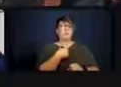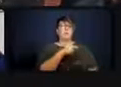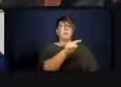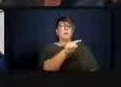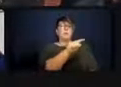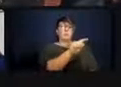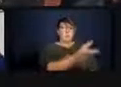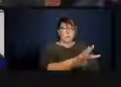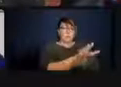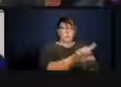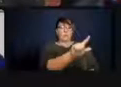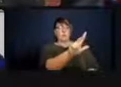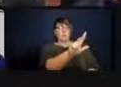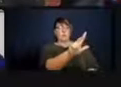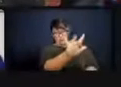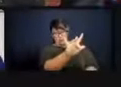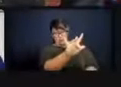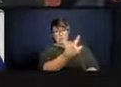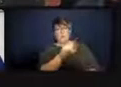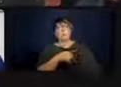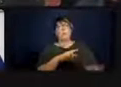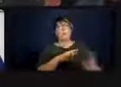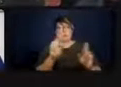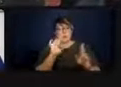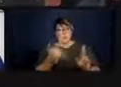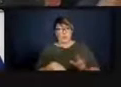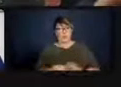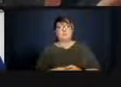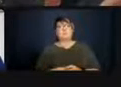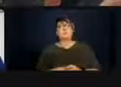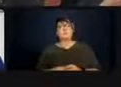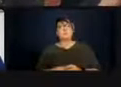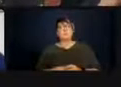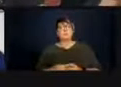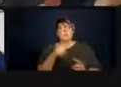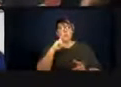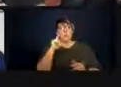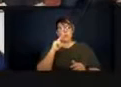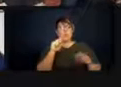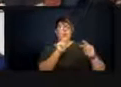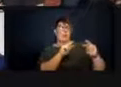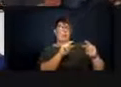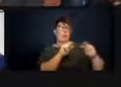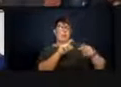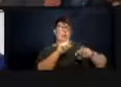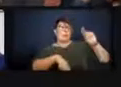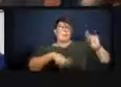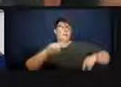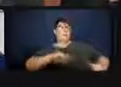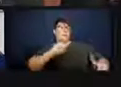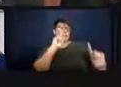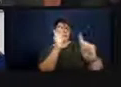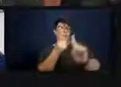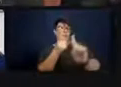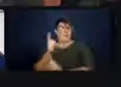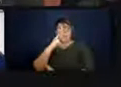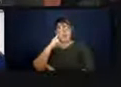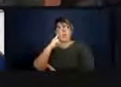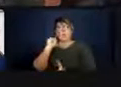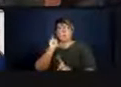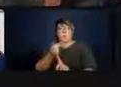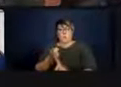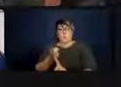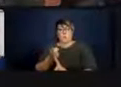ستقوم بتطبيق التوصيات المتعلقة بالمدارس الجاذبة والماجنت استراتيجي. وأيضا